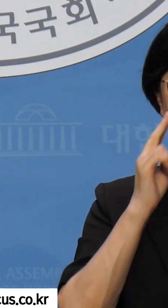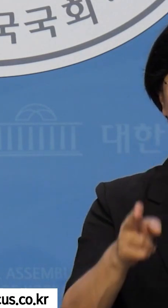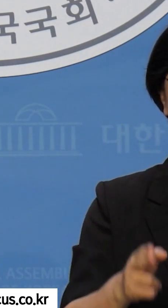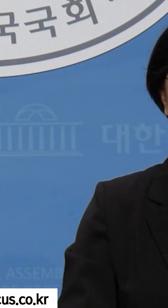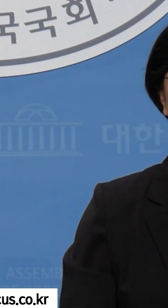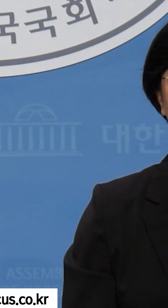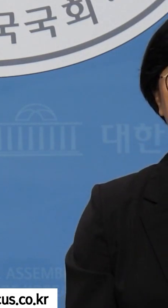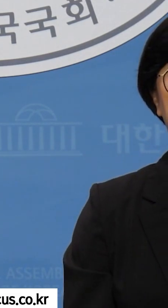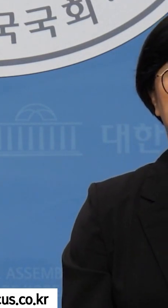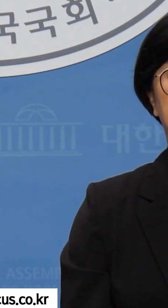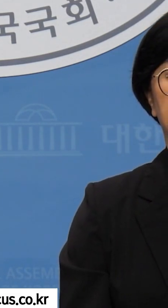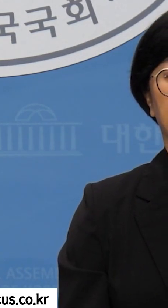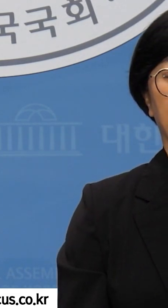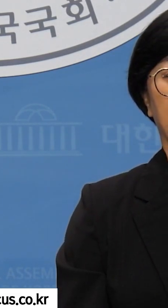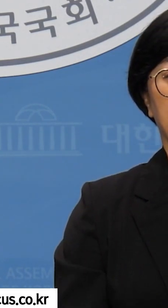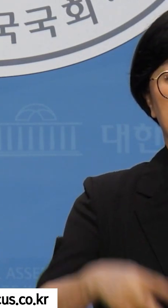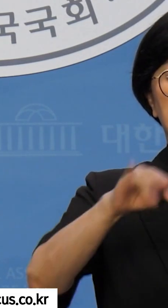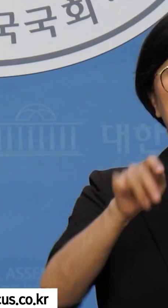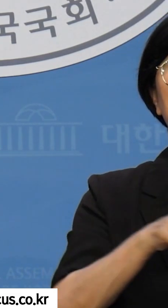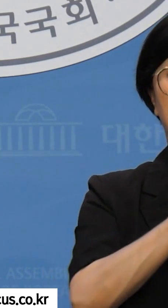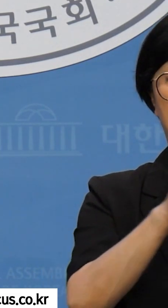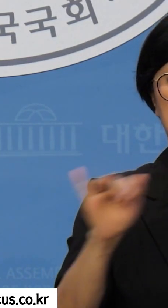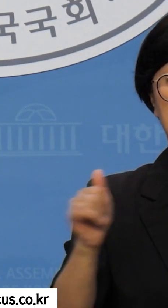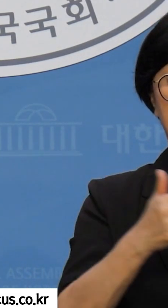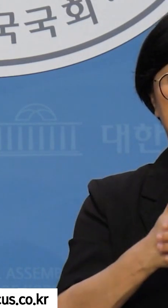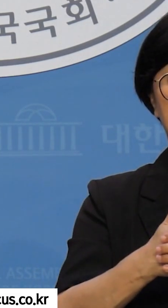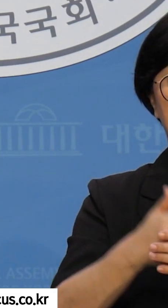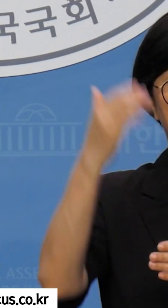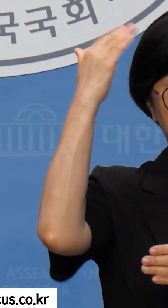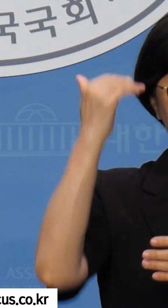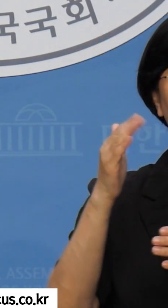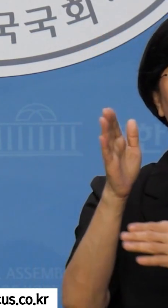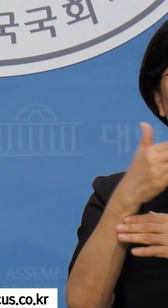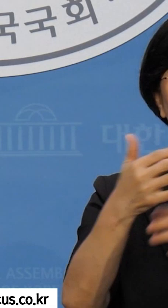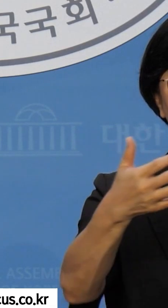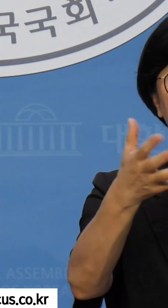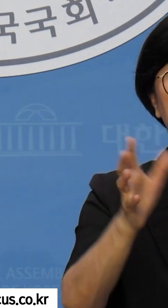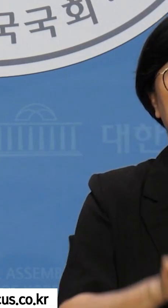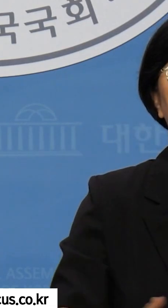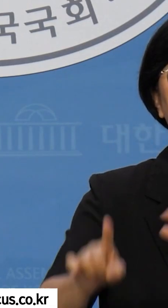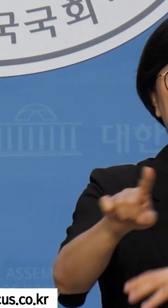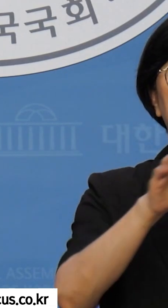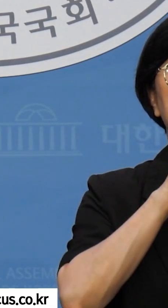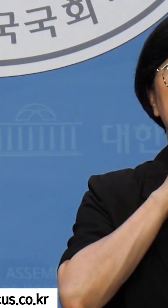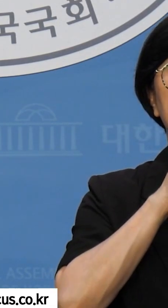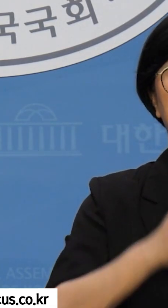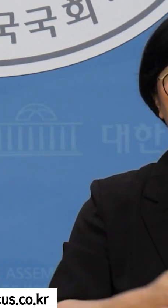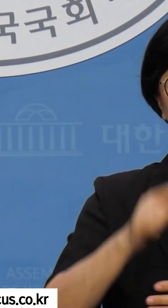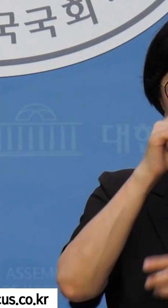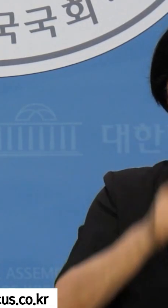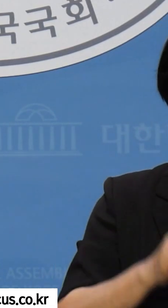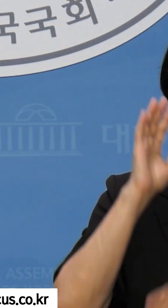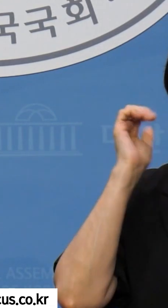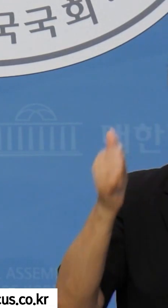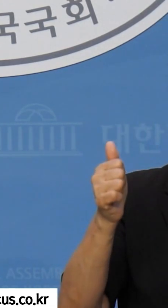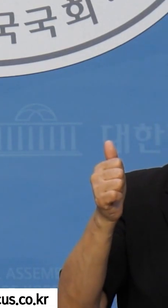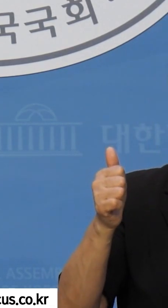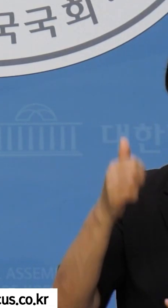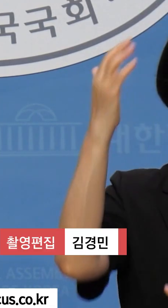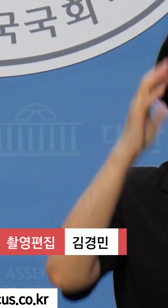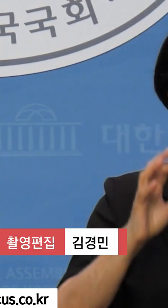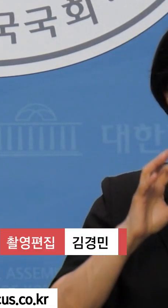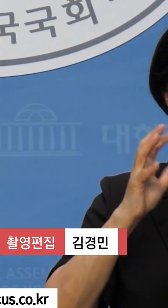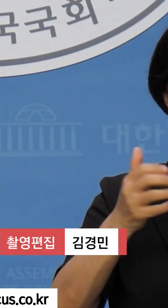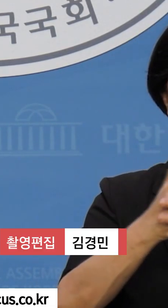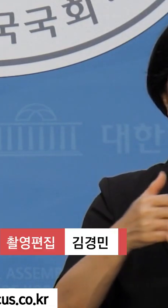너무합니다. 신원식 후보자는 태극기 부대나 이끌어야 합니다. 윤석열 대통령이